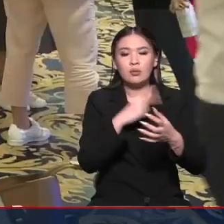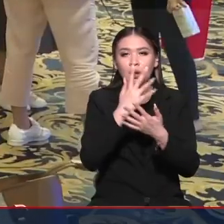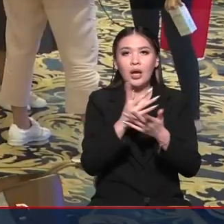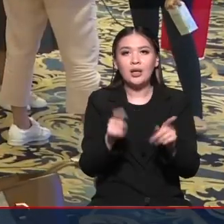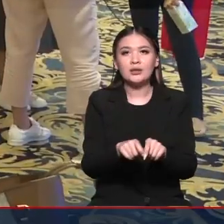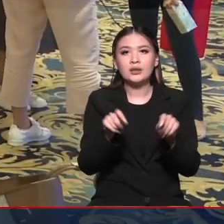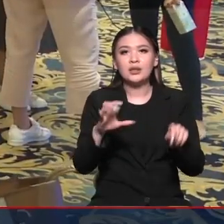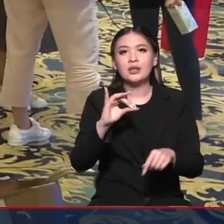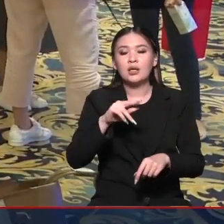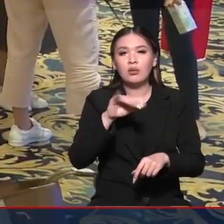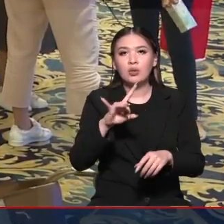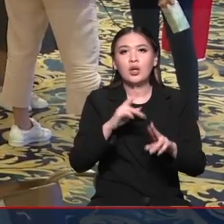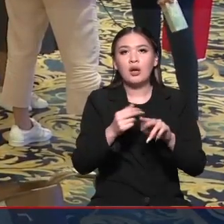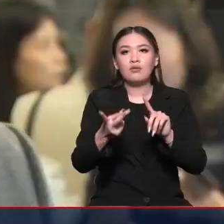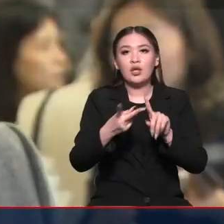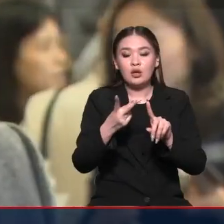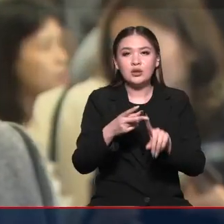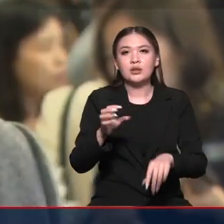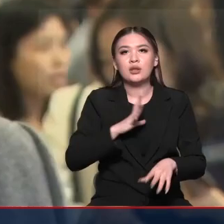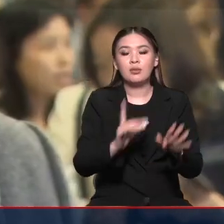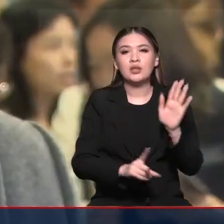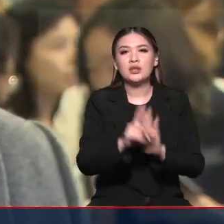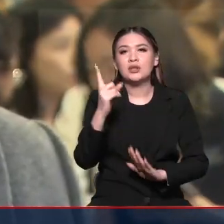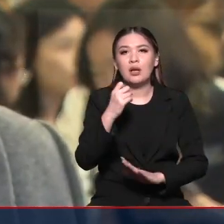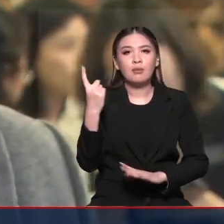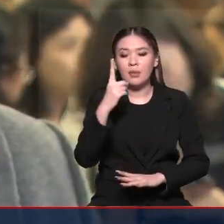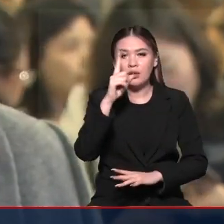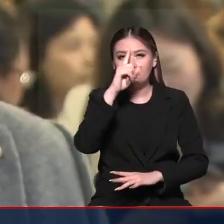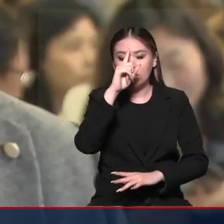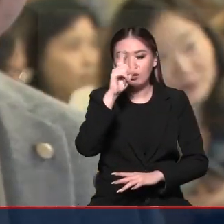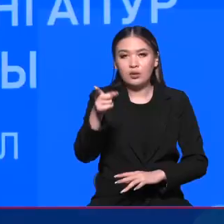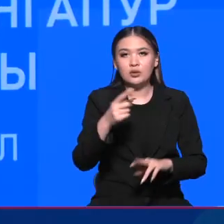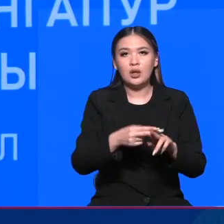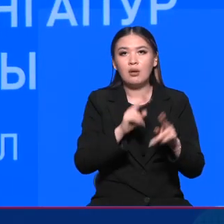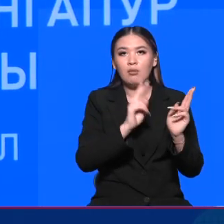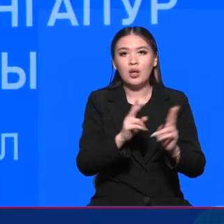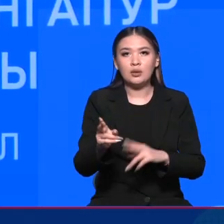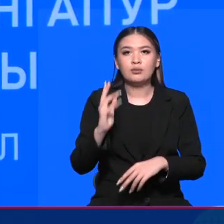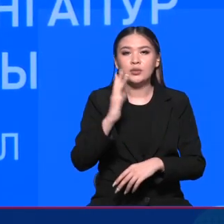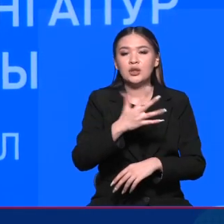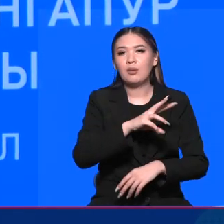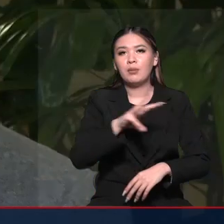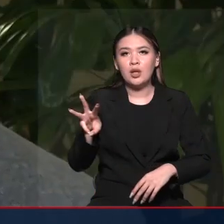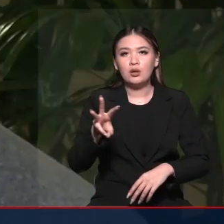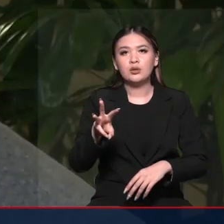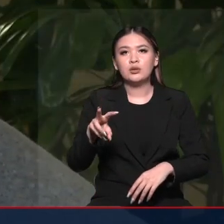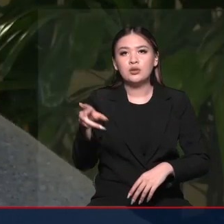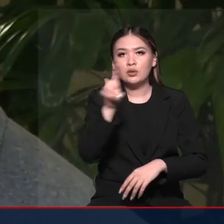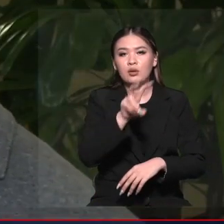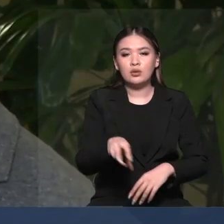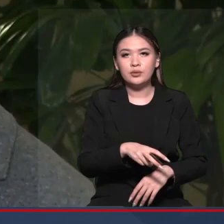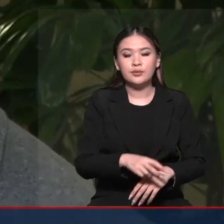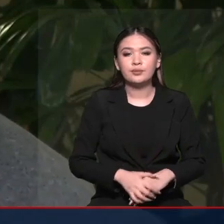в Сингапуре уже вторую компанию, стартаперы за первые 2 года заработали уже порядка 5,5 миллионов долларов. Мы